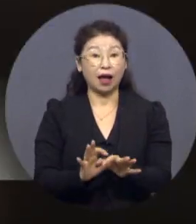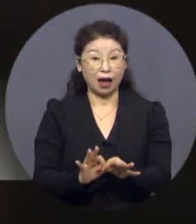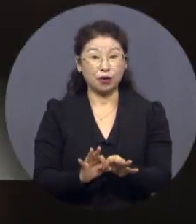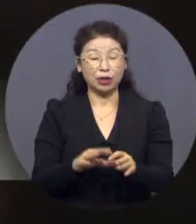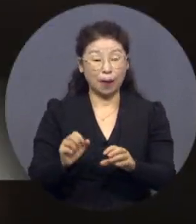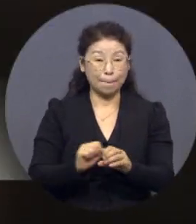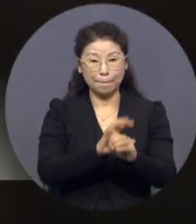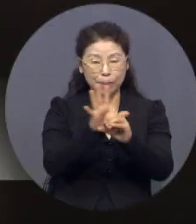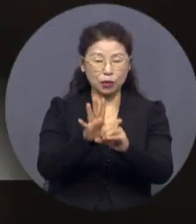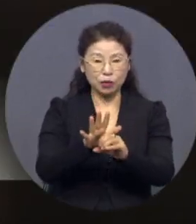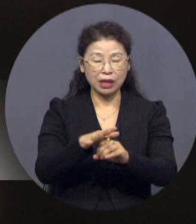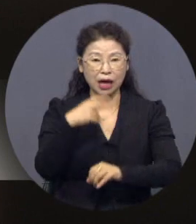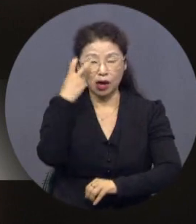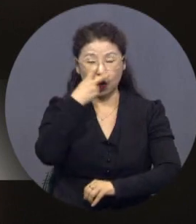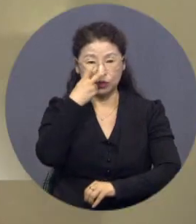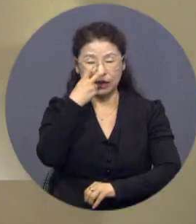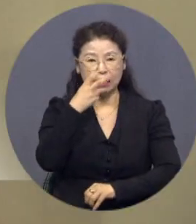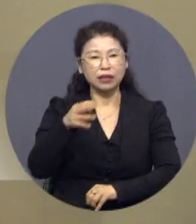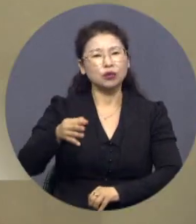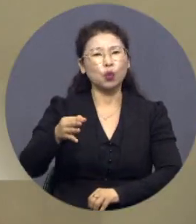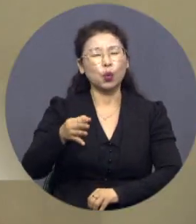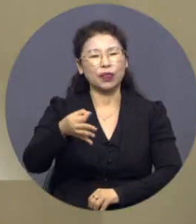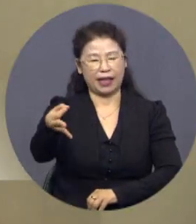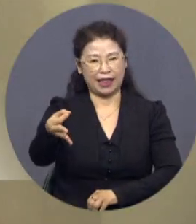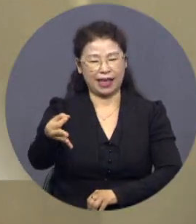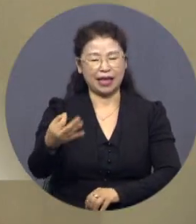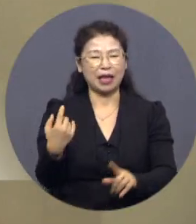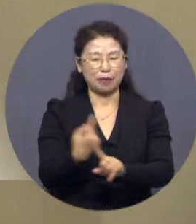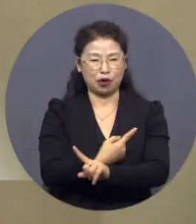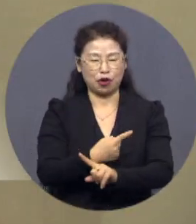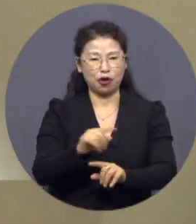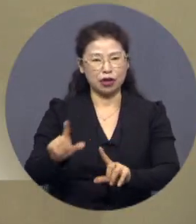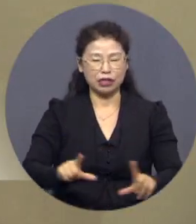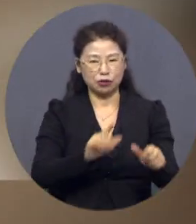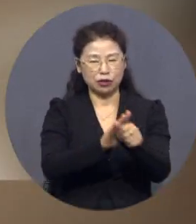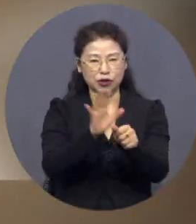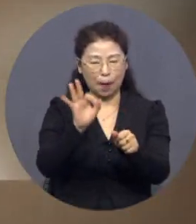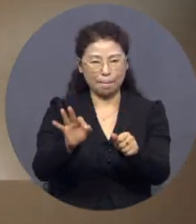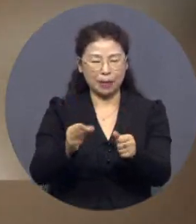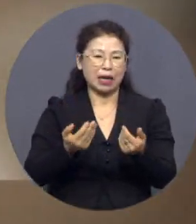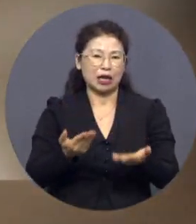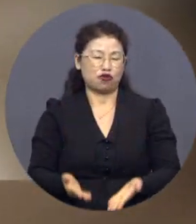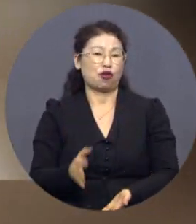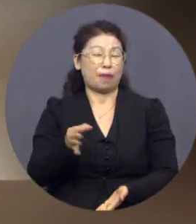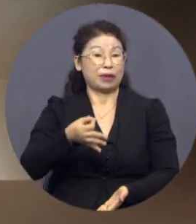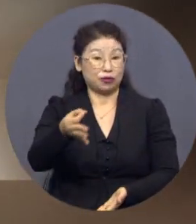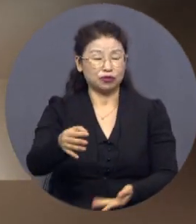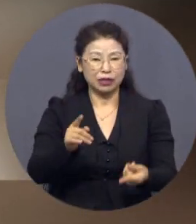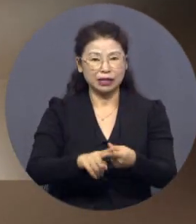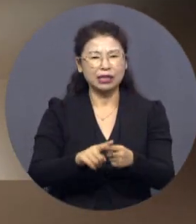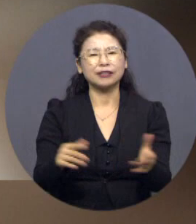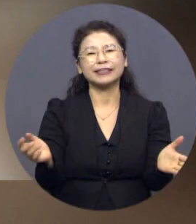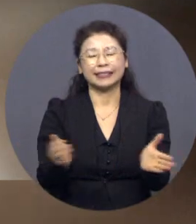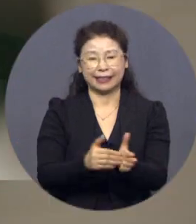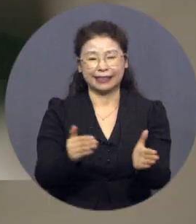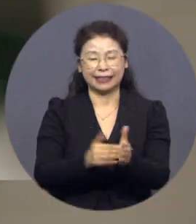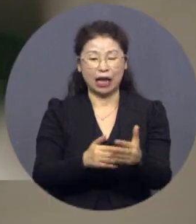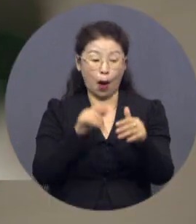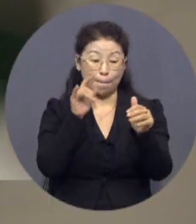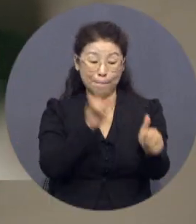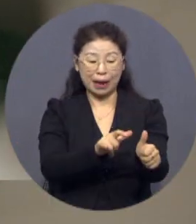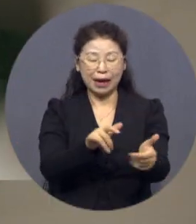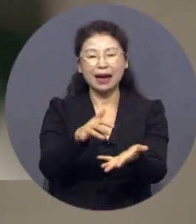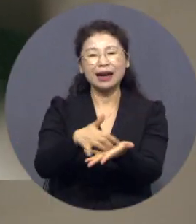따라 코로나 진단검사는 유료로 바뀌고 생활지원비와 유급 후가비 지원이 종료되며